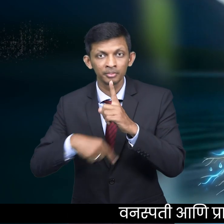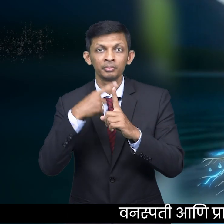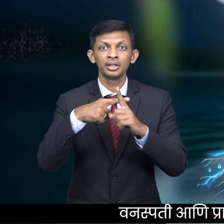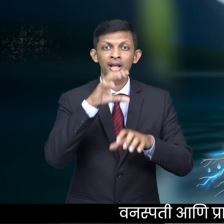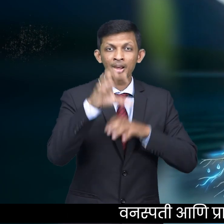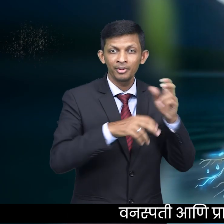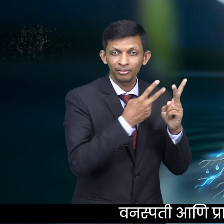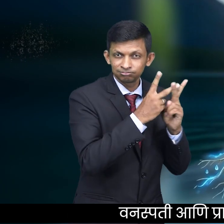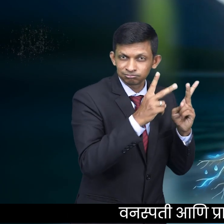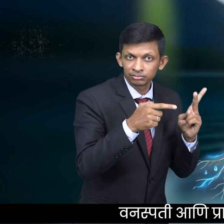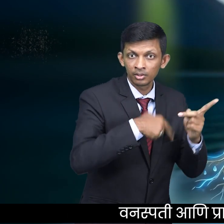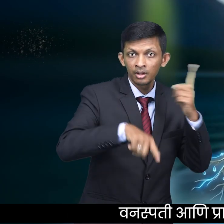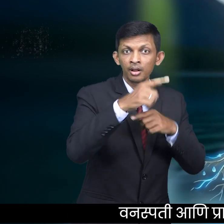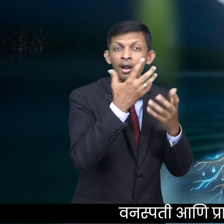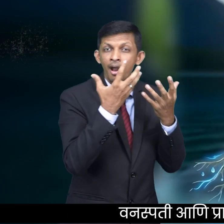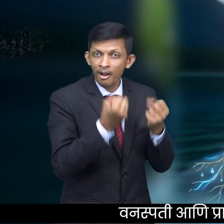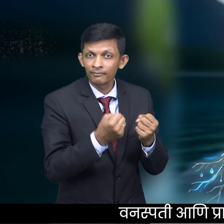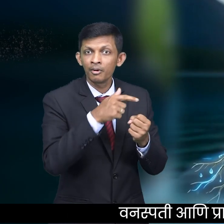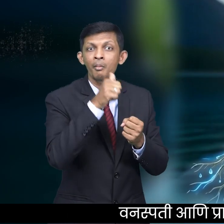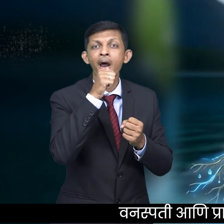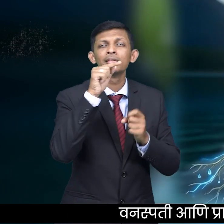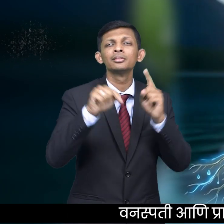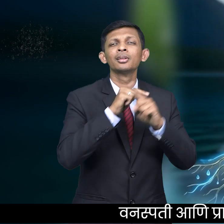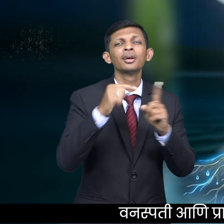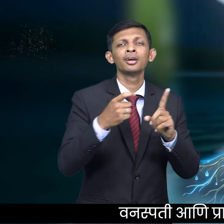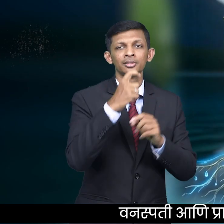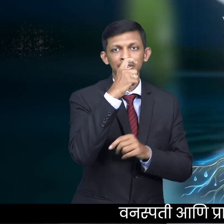वनस्पती आणि प्राण्यांच्या शरीरात सुमारे 70% पाणी असते.